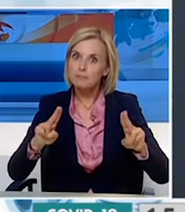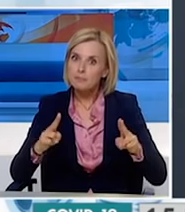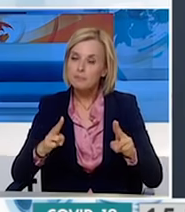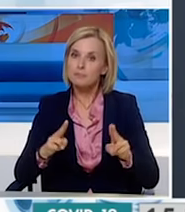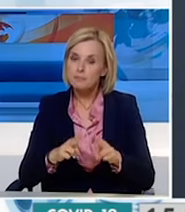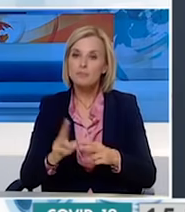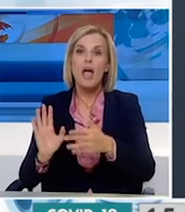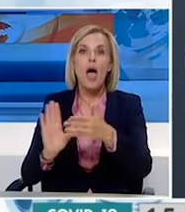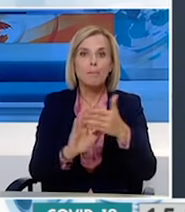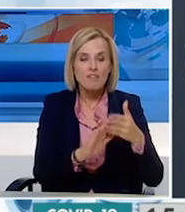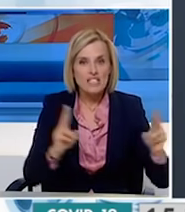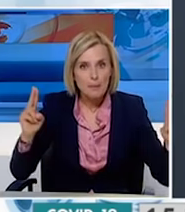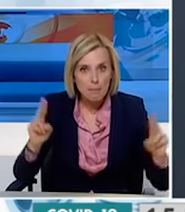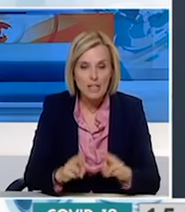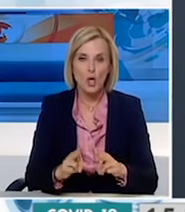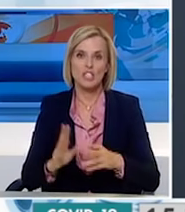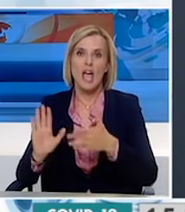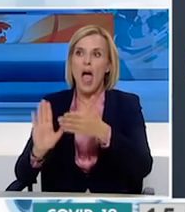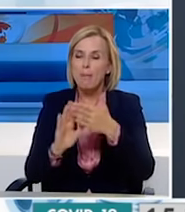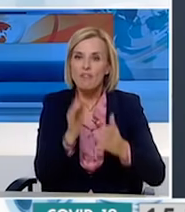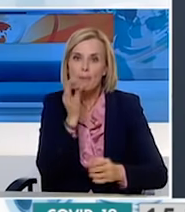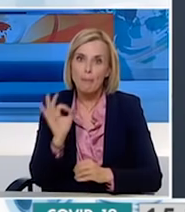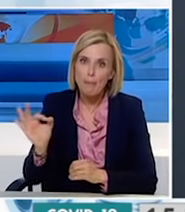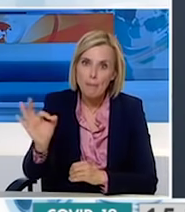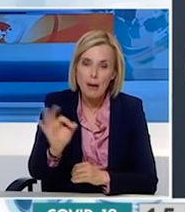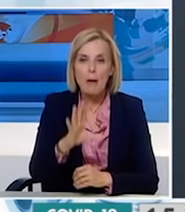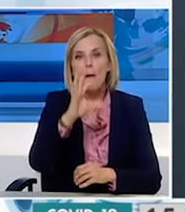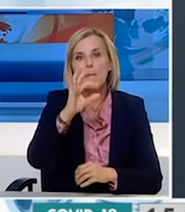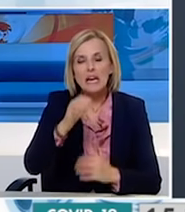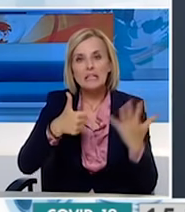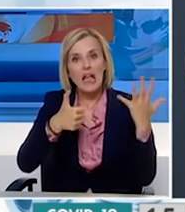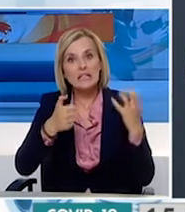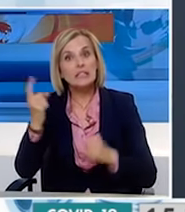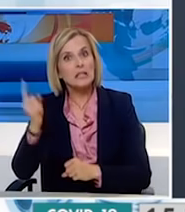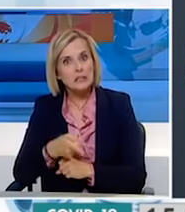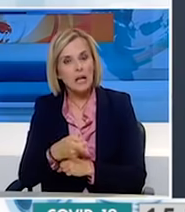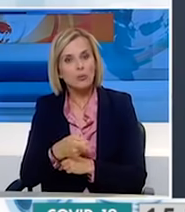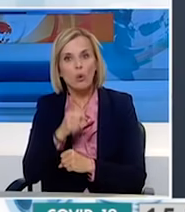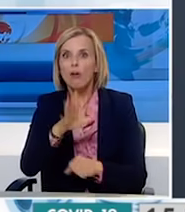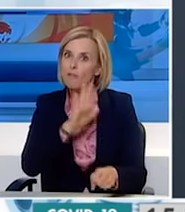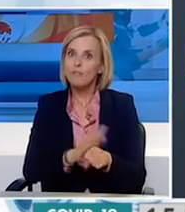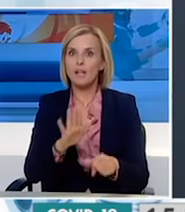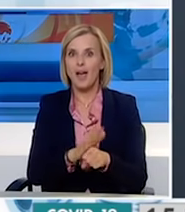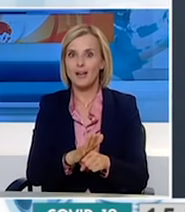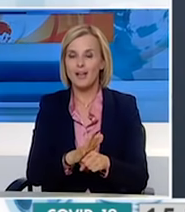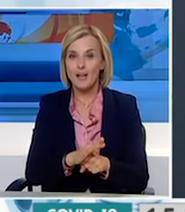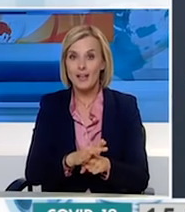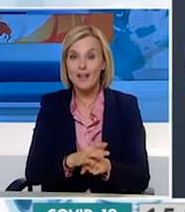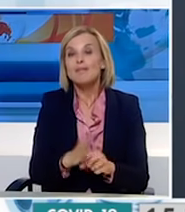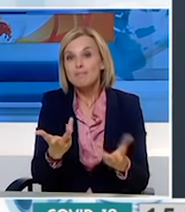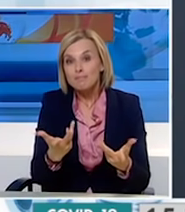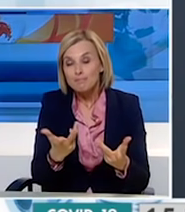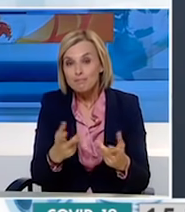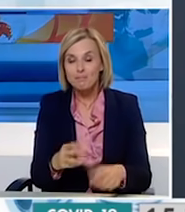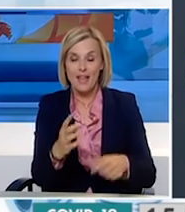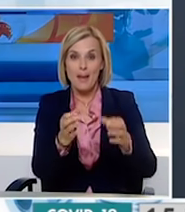των επαφών μας, τουλάχιστον τη μείωση της διασποράς τουλάχιστον 50-60%, μπορεί να φτάνει και από μόνο του. Άρα το κάθε μέτρο έχει τη διαφορετική